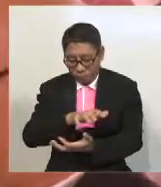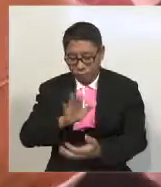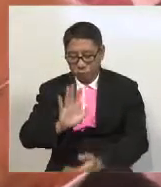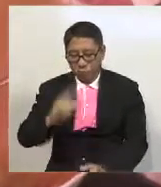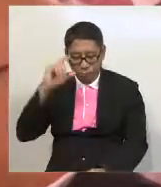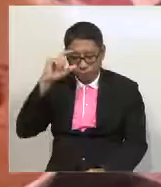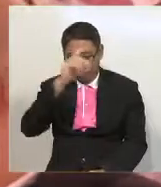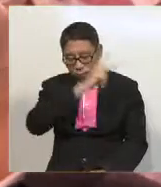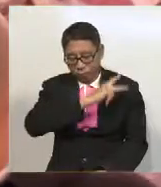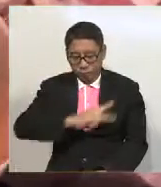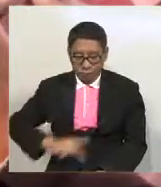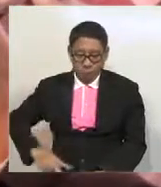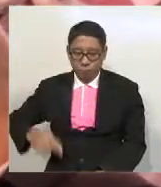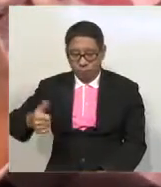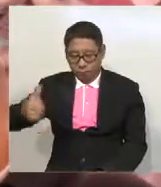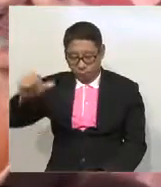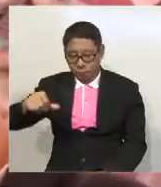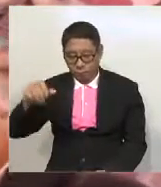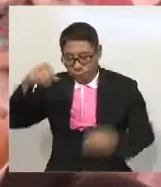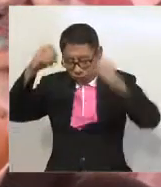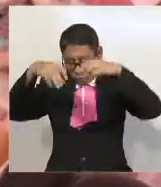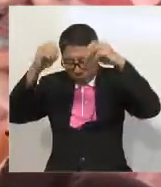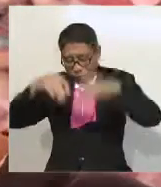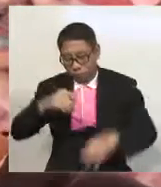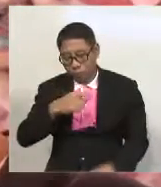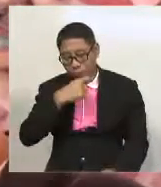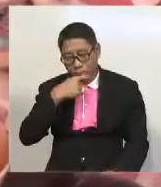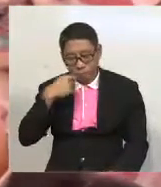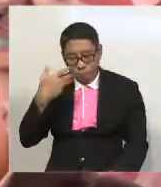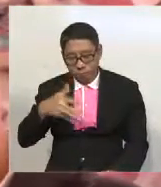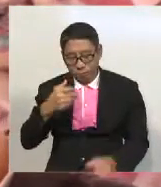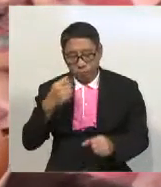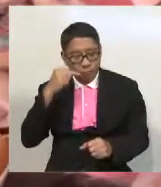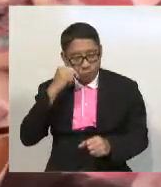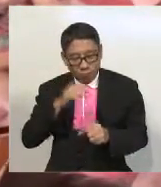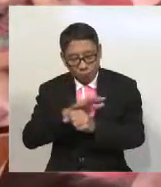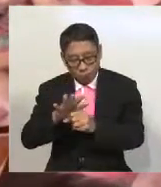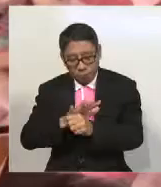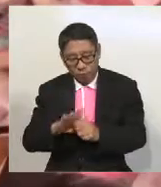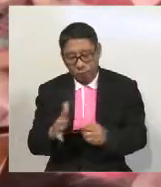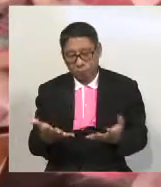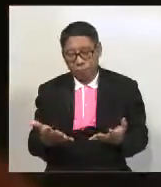นะได้ไหมถ้าหน้าฝนจะทำยังไงหน้าแล้งให้มันมีน้ำเพียงพอ